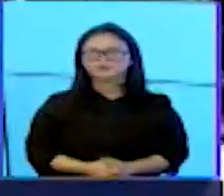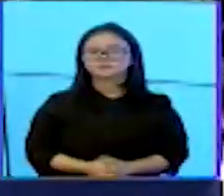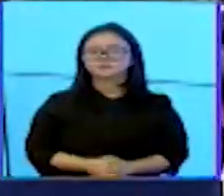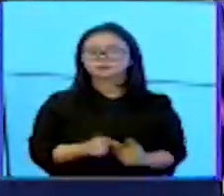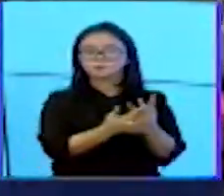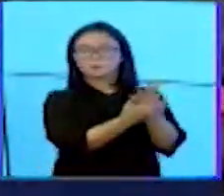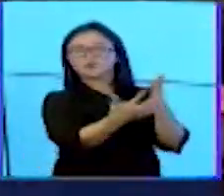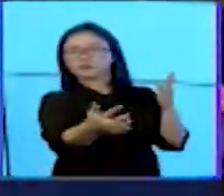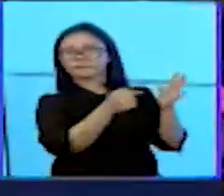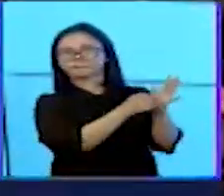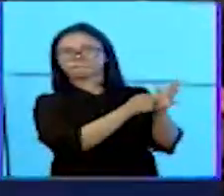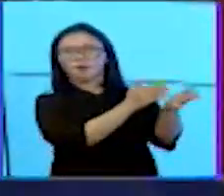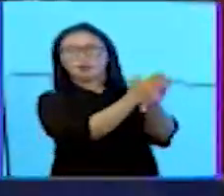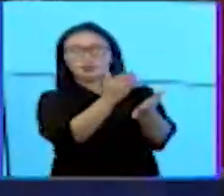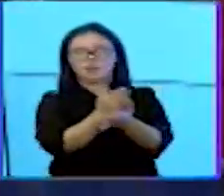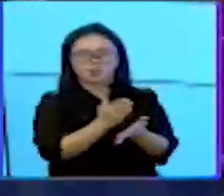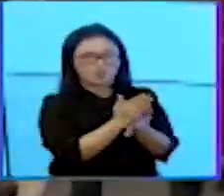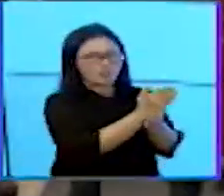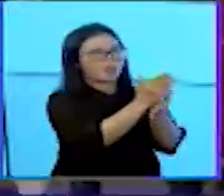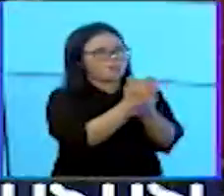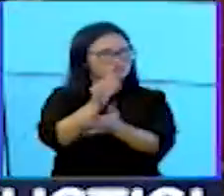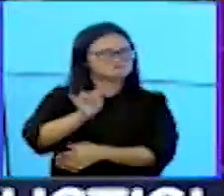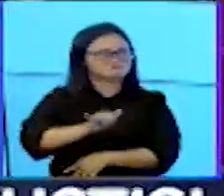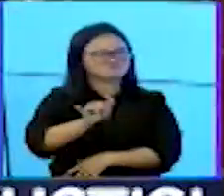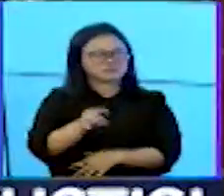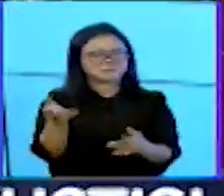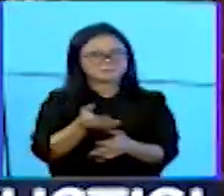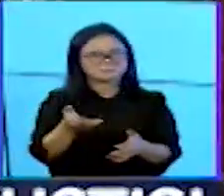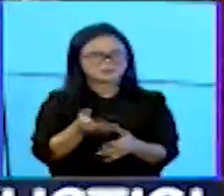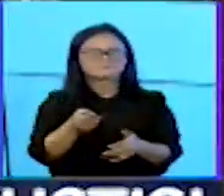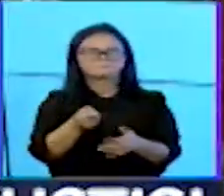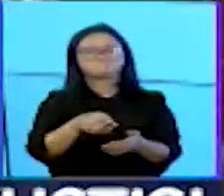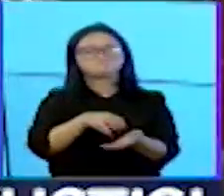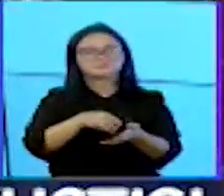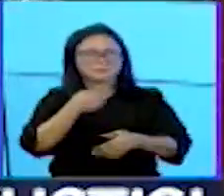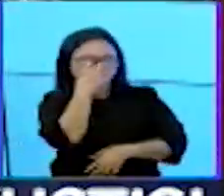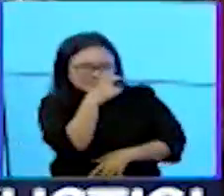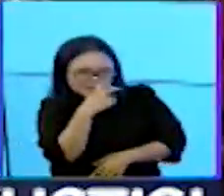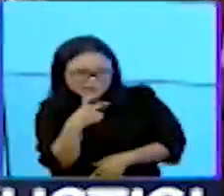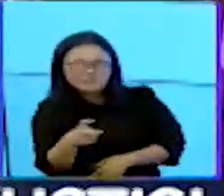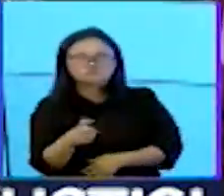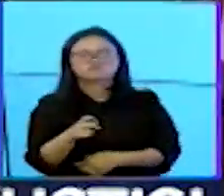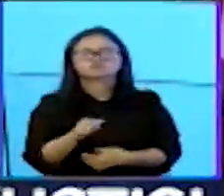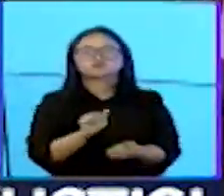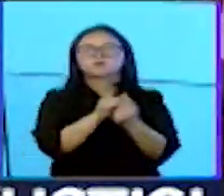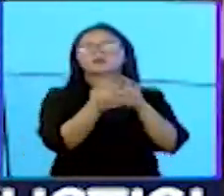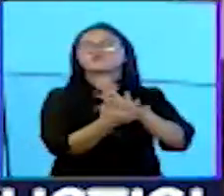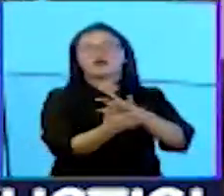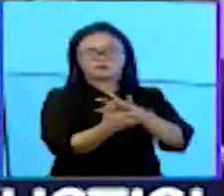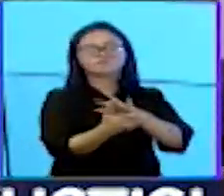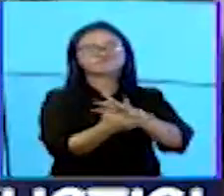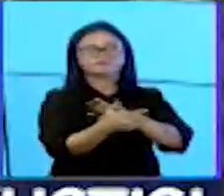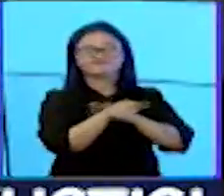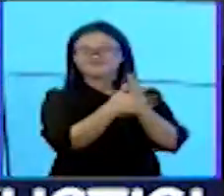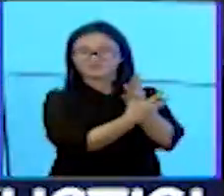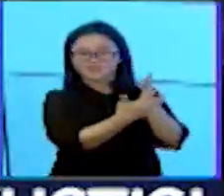Ratusan warga terjaring razia justisi yang digelar tim hunter COVID-19 di sejumlah pusat keramaian di Surabaya, Jawa Timur. Di tengah pandemi virus corona,